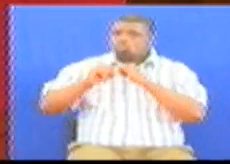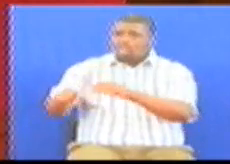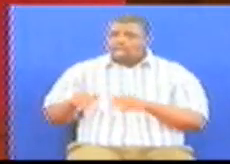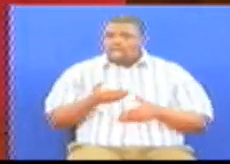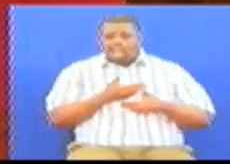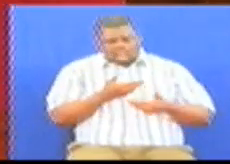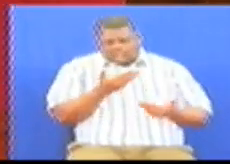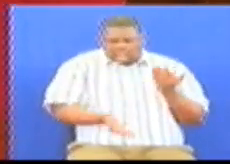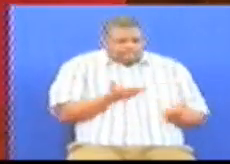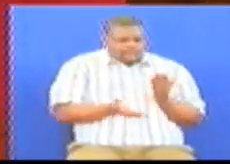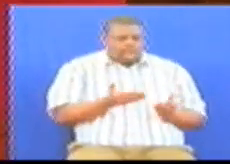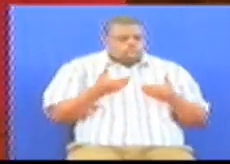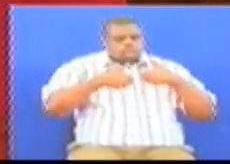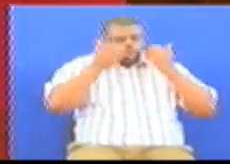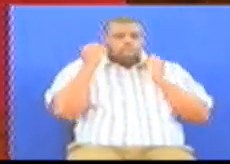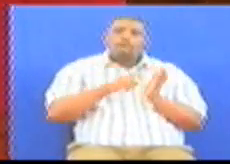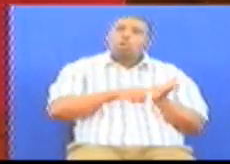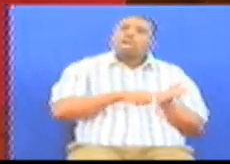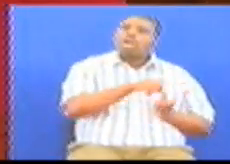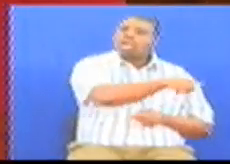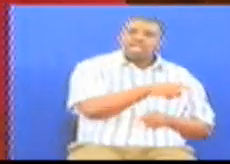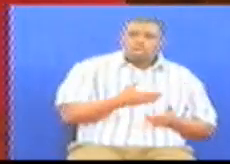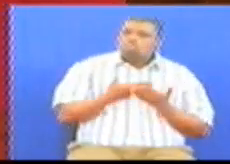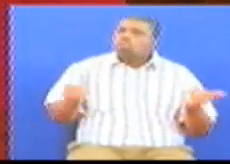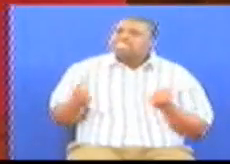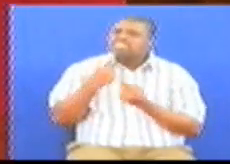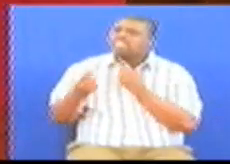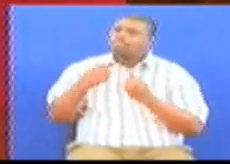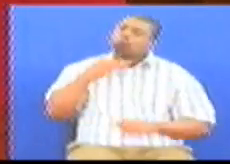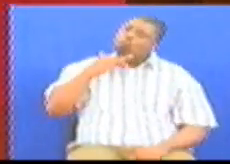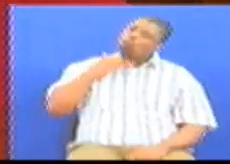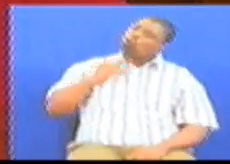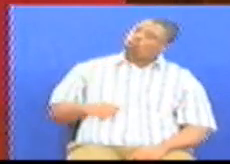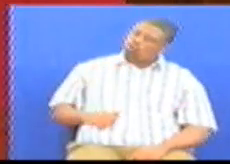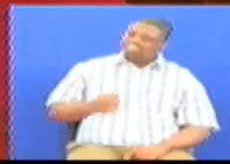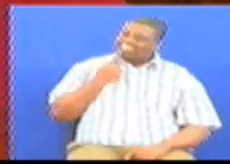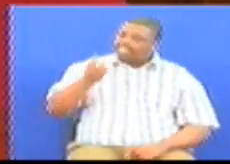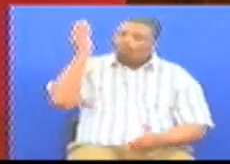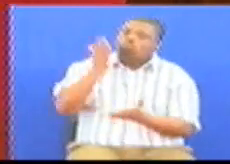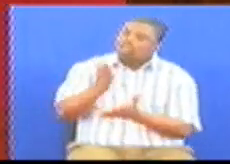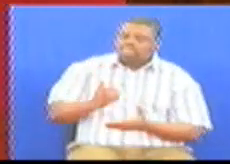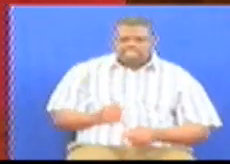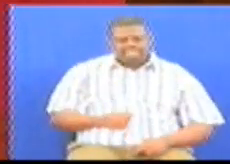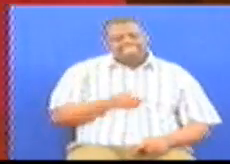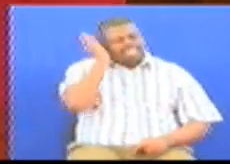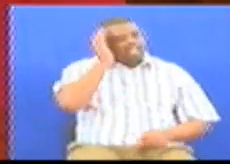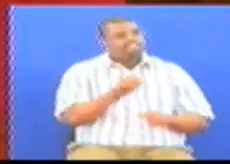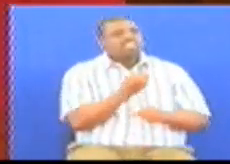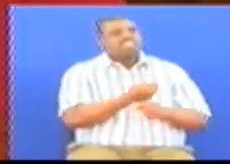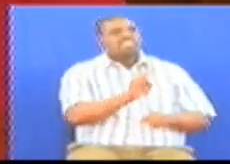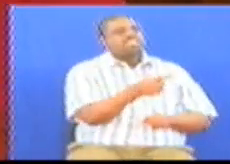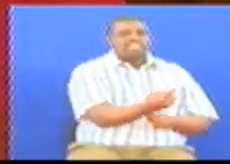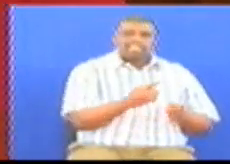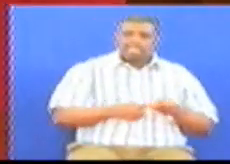Sumbawanga. Sasa kwa nini tuna tatizo tunasema uongo mbele ya wananchi? Tuseme ukweli, serikali kinyume ilifanya. Kwanza